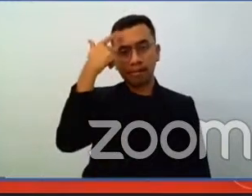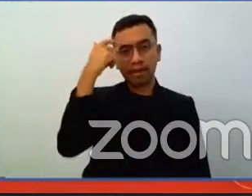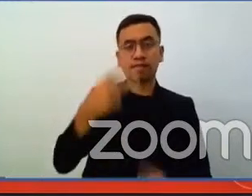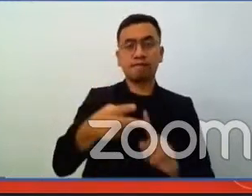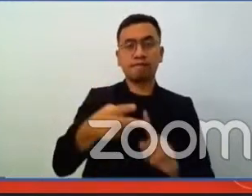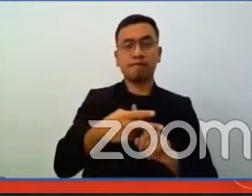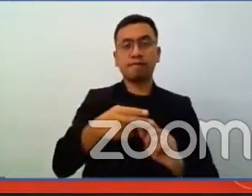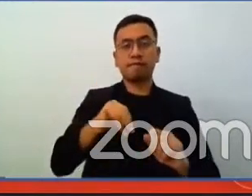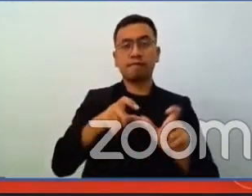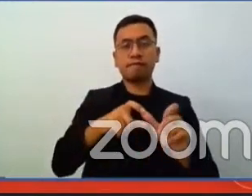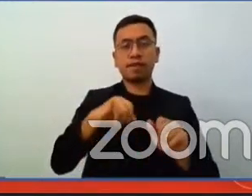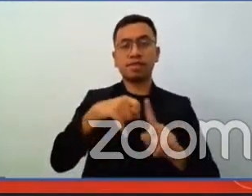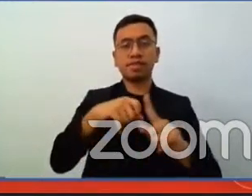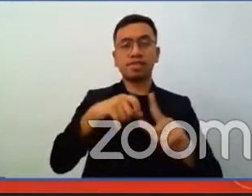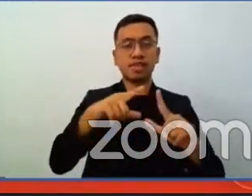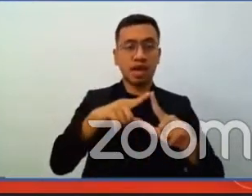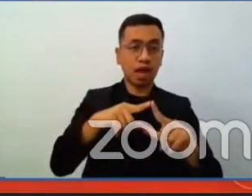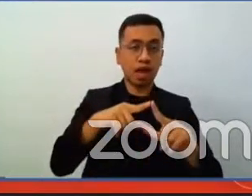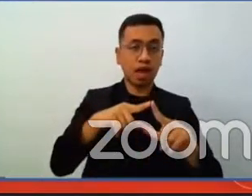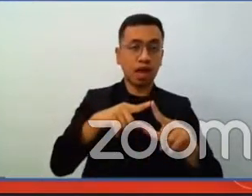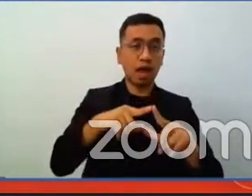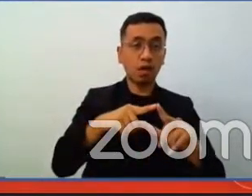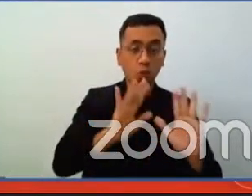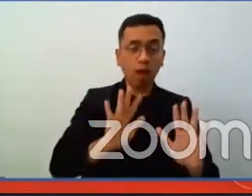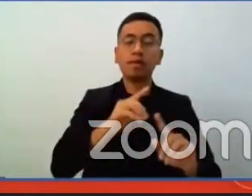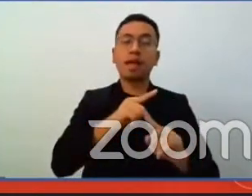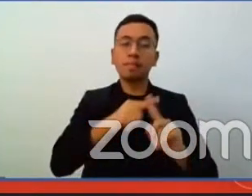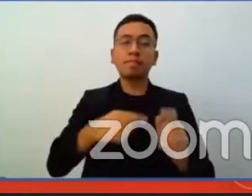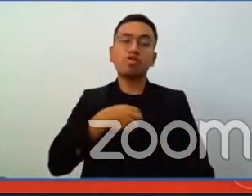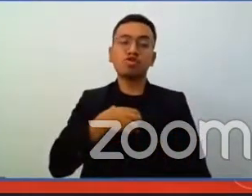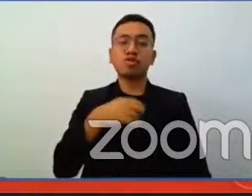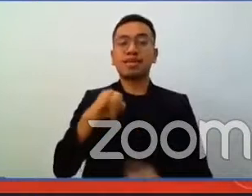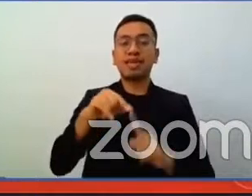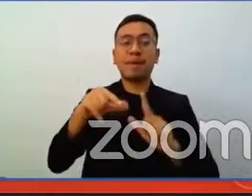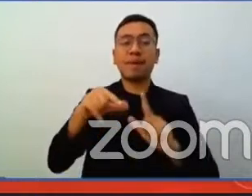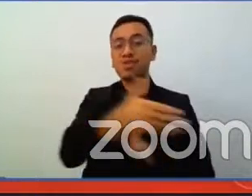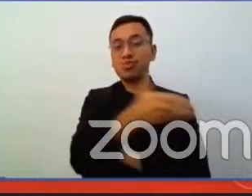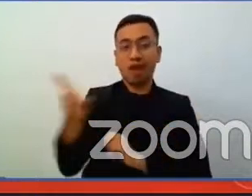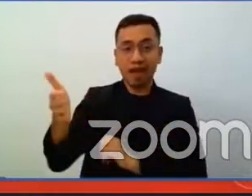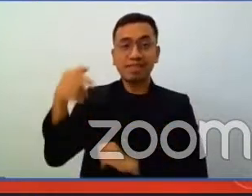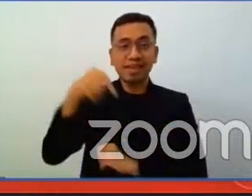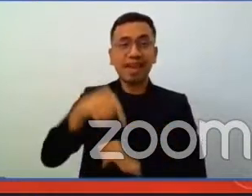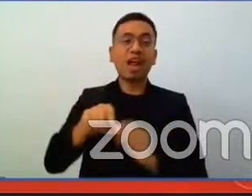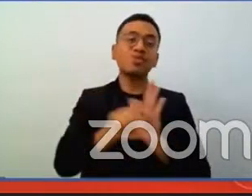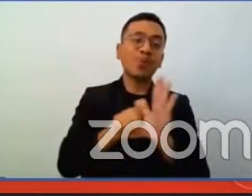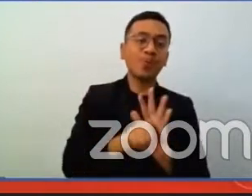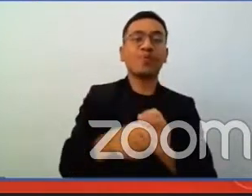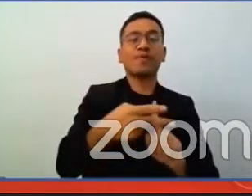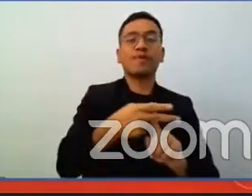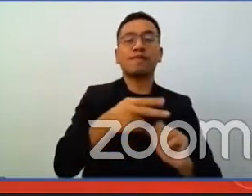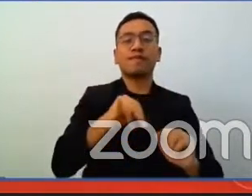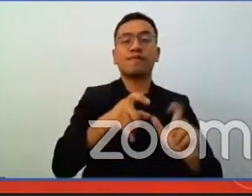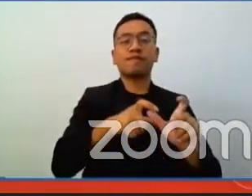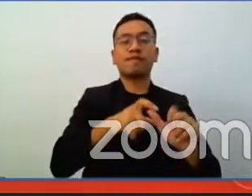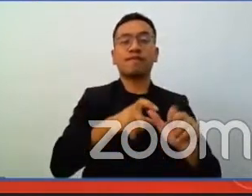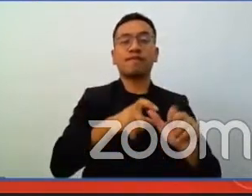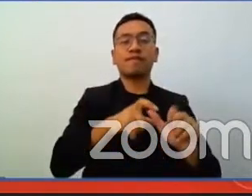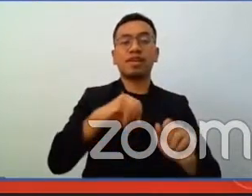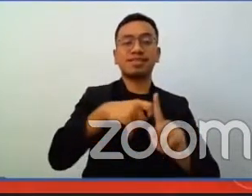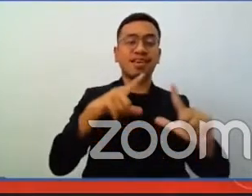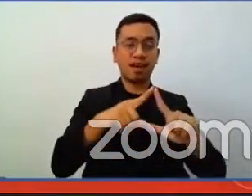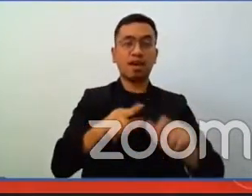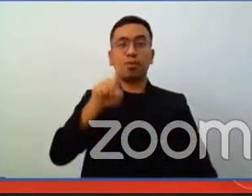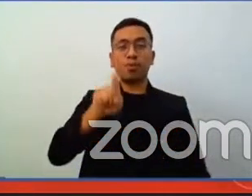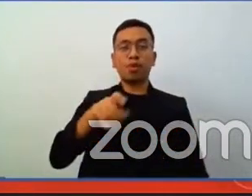hanya fisika tetapi juga IPA, ini hanya saya mengambil contoh adalah mata pelajaran fisika, itu perlu